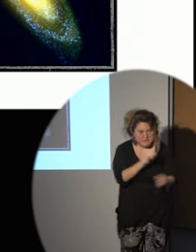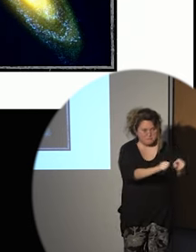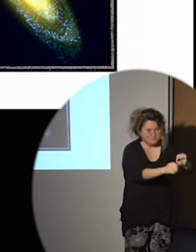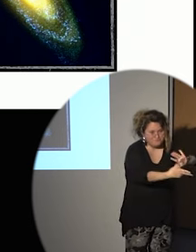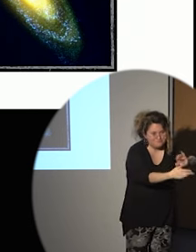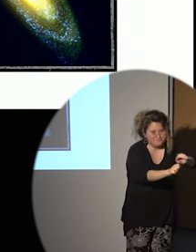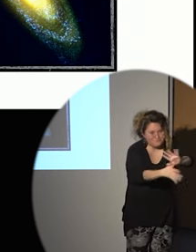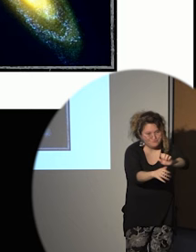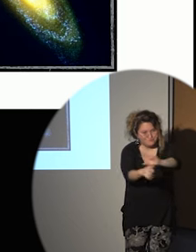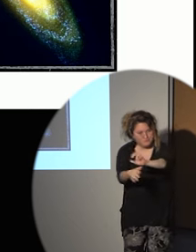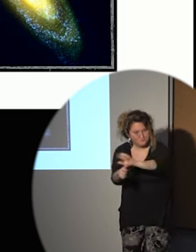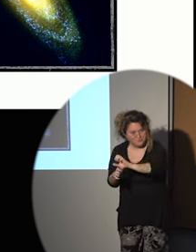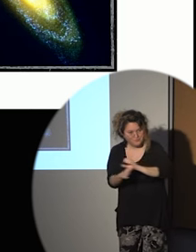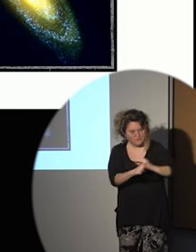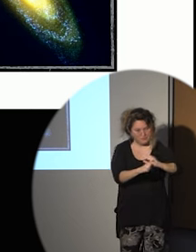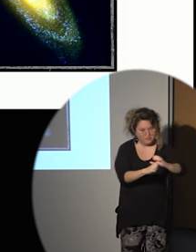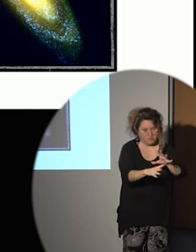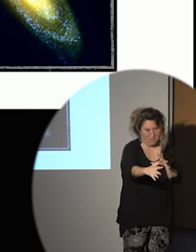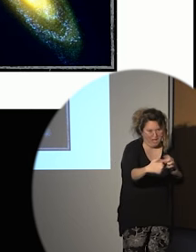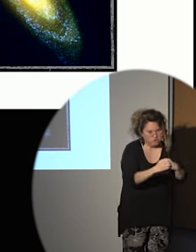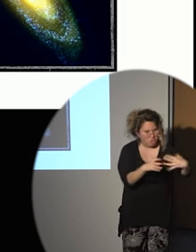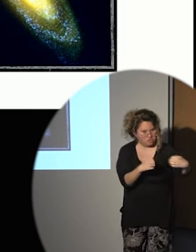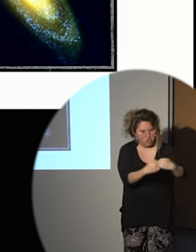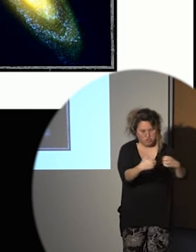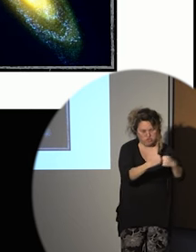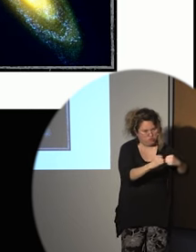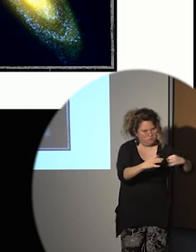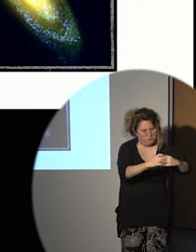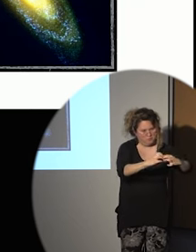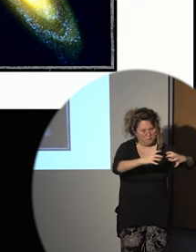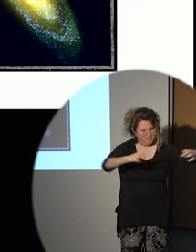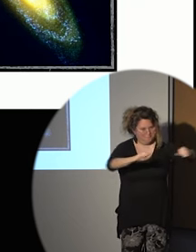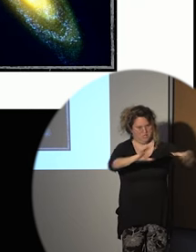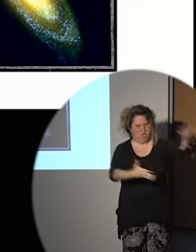Le scénario s'appelle le scénario hiérarchique de formation des galaxies.